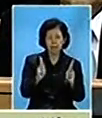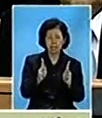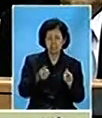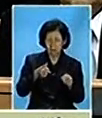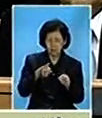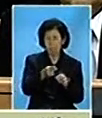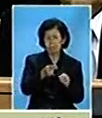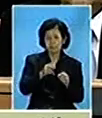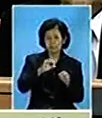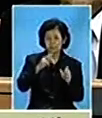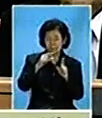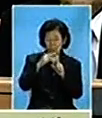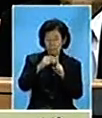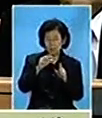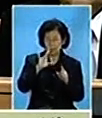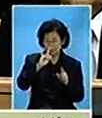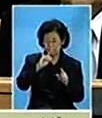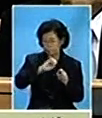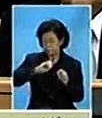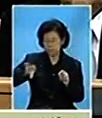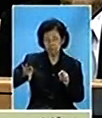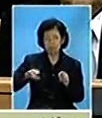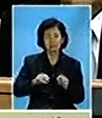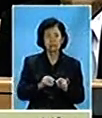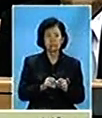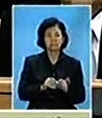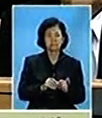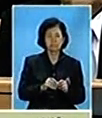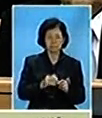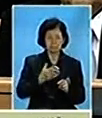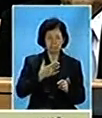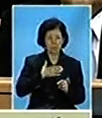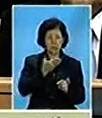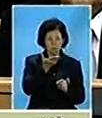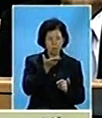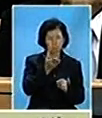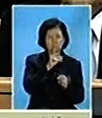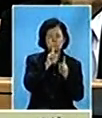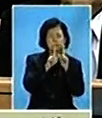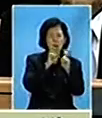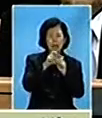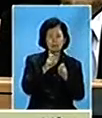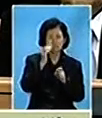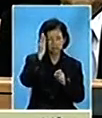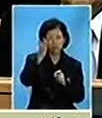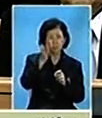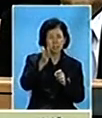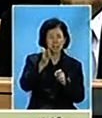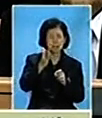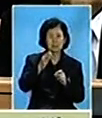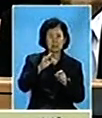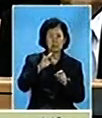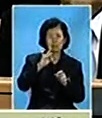ออกไปนะครับเมื่อตัดคำว่าสัตว์นี่ออกไปเนี่ยผมก็ขออนุญาตเรียนถามว่าต่อไปสัตวแพ